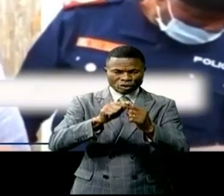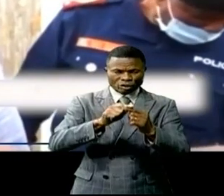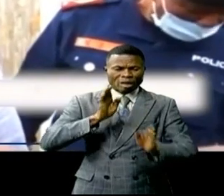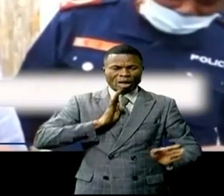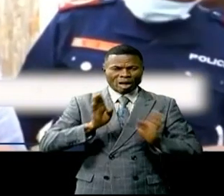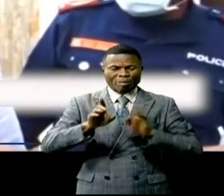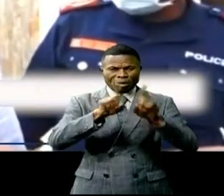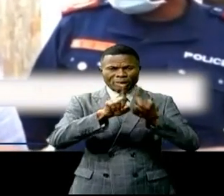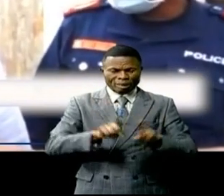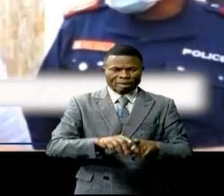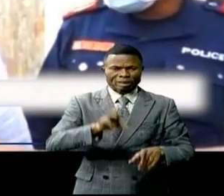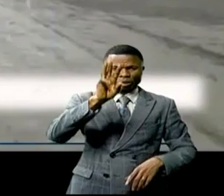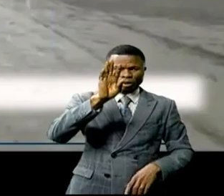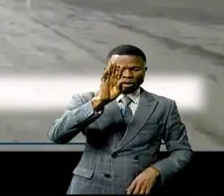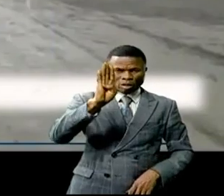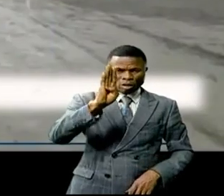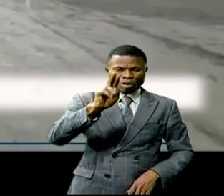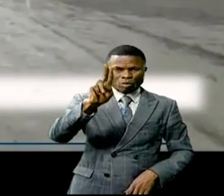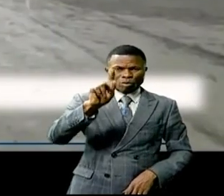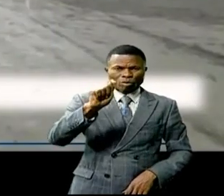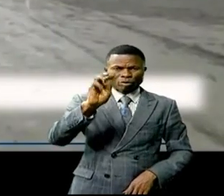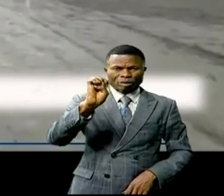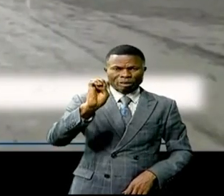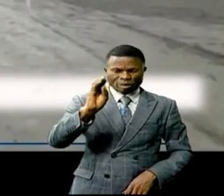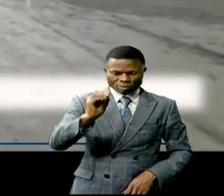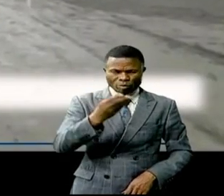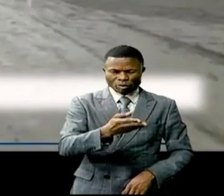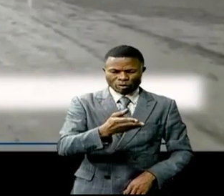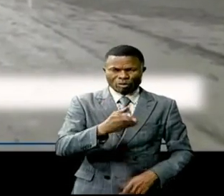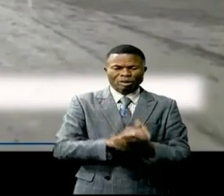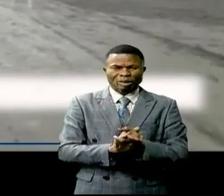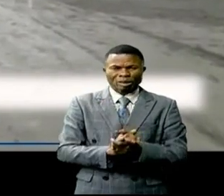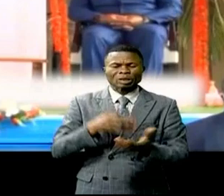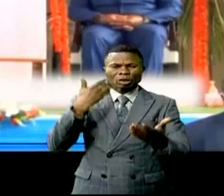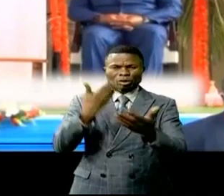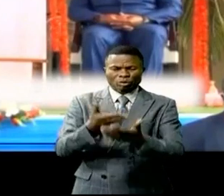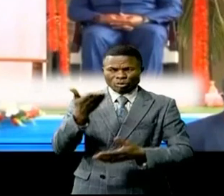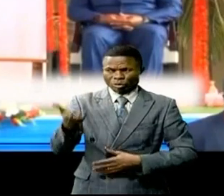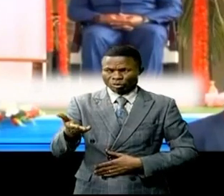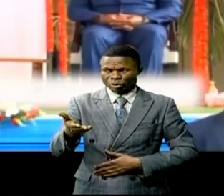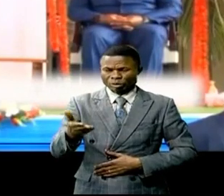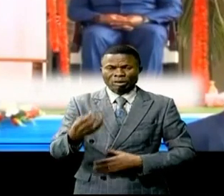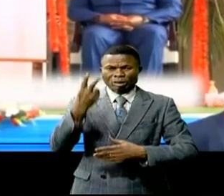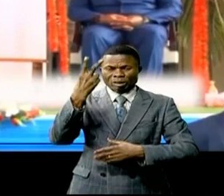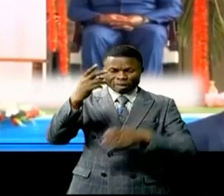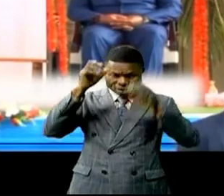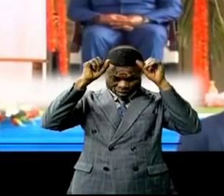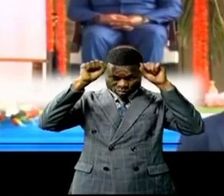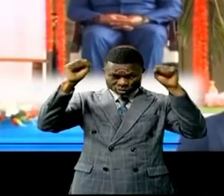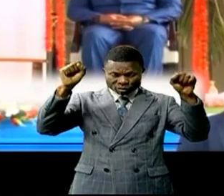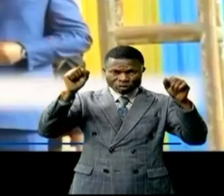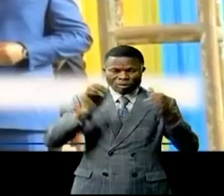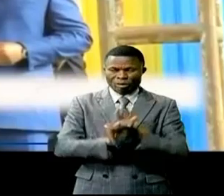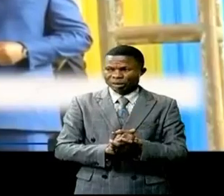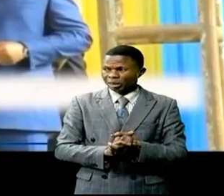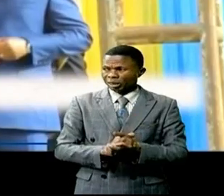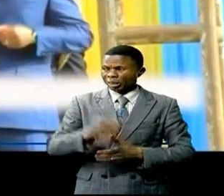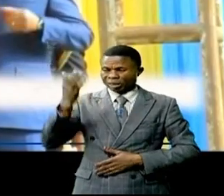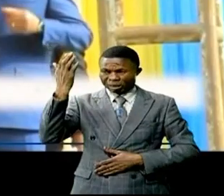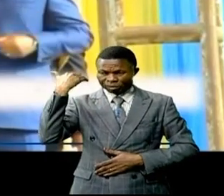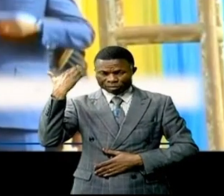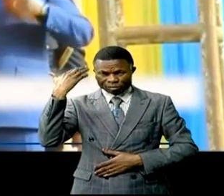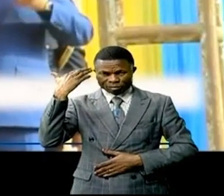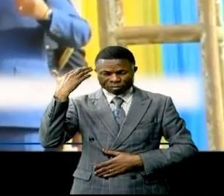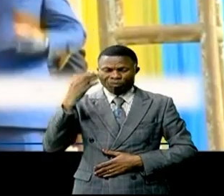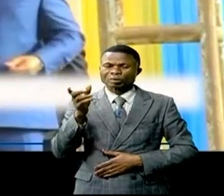Bunagana, Rutshuru, Goma. Il vous souviendra que nous étions allés sur Kasindi et les deux chefs d'État, leurs excellences, M.